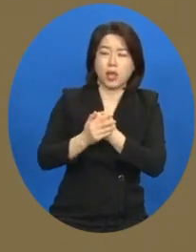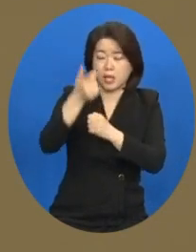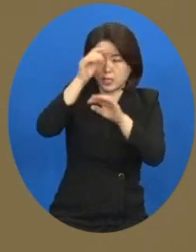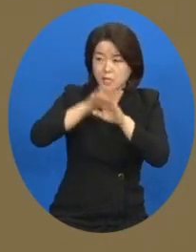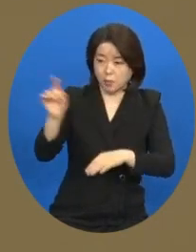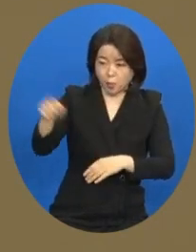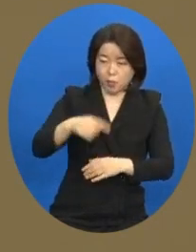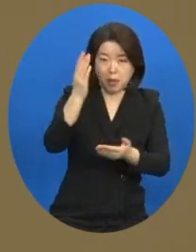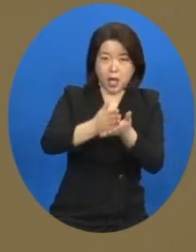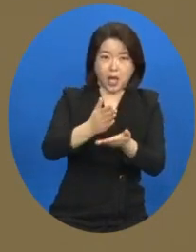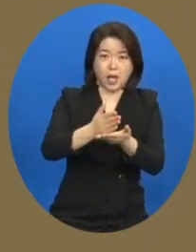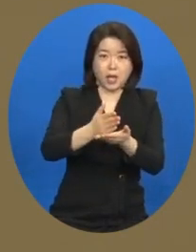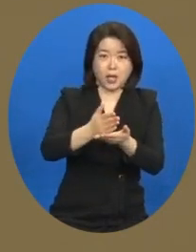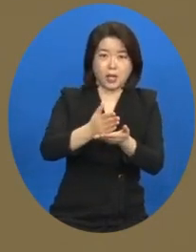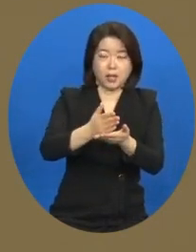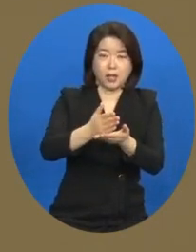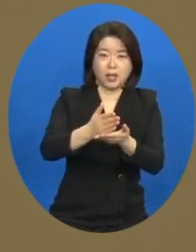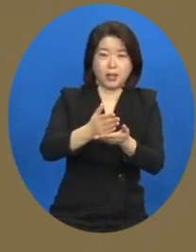오면 안 돼요.